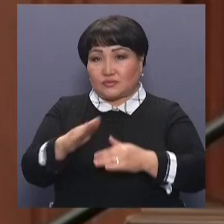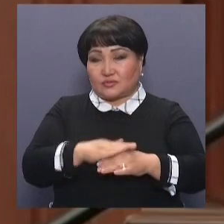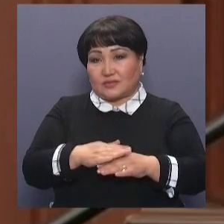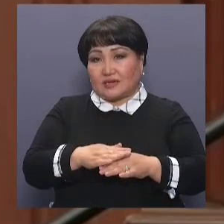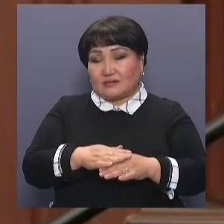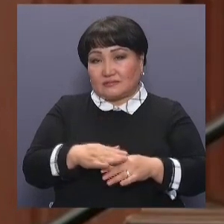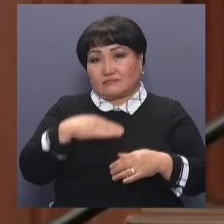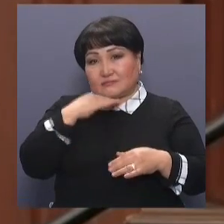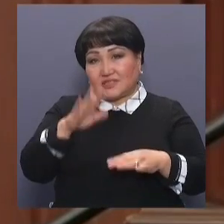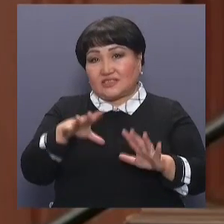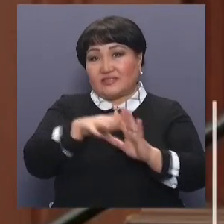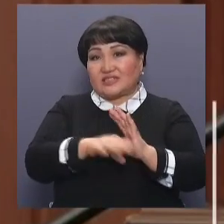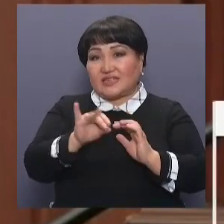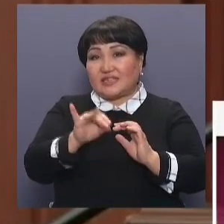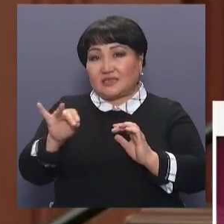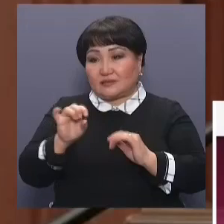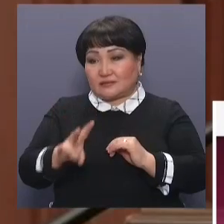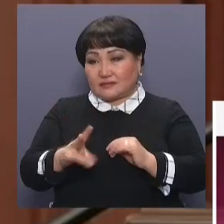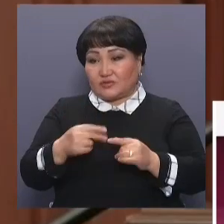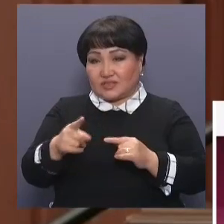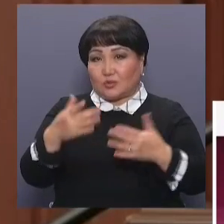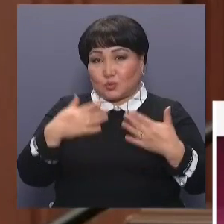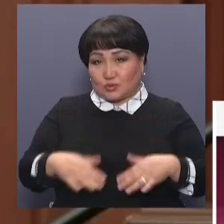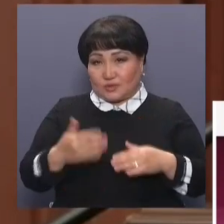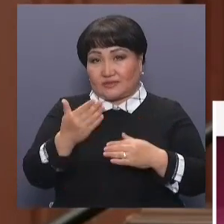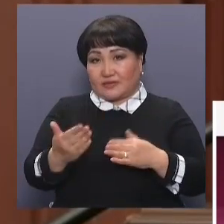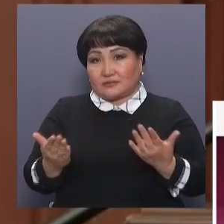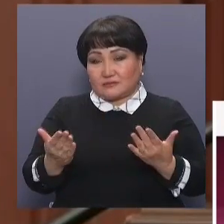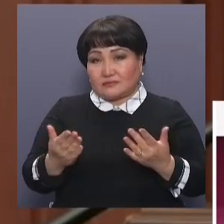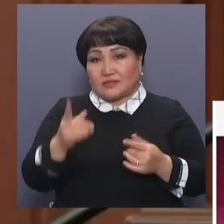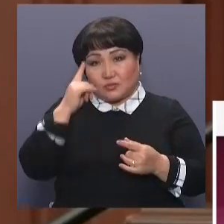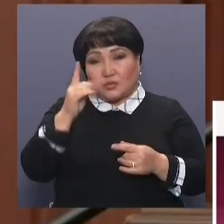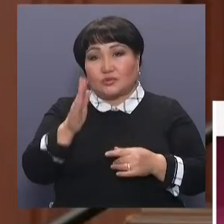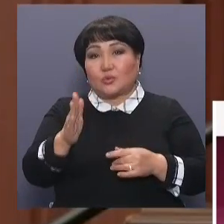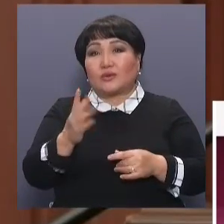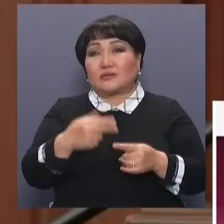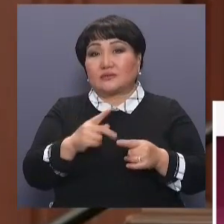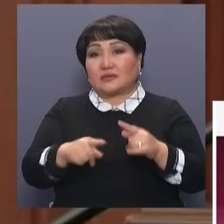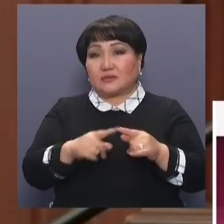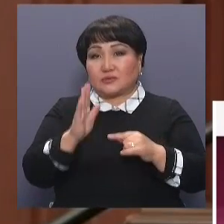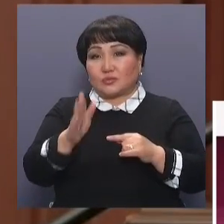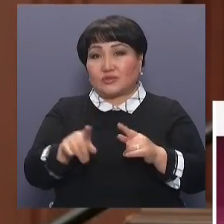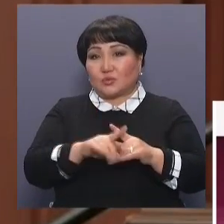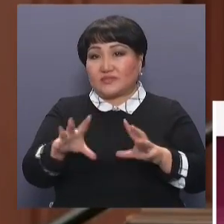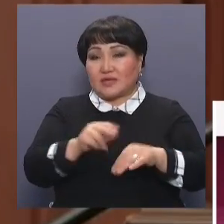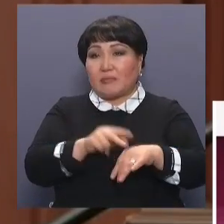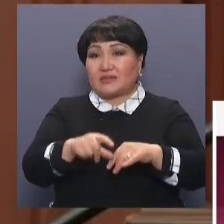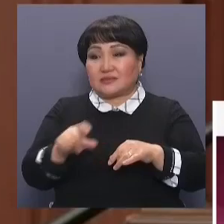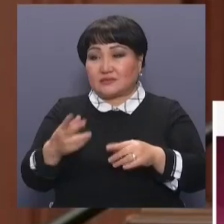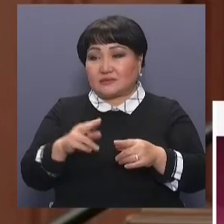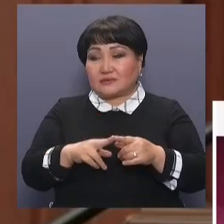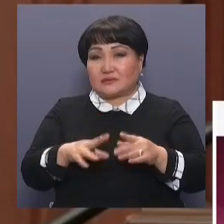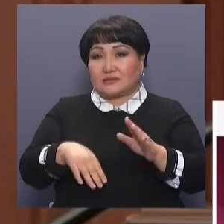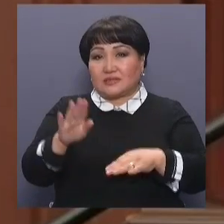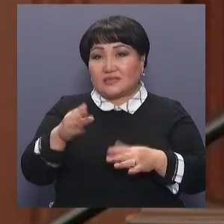Вот это устройство, я думаю, скоро будет у всех полицейских ценится выше, чем пистолет,